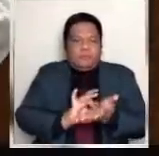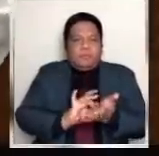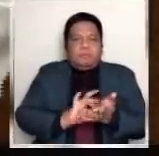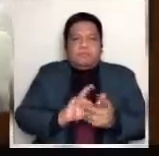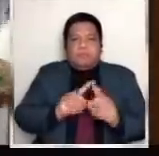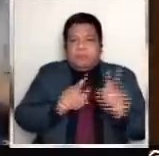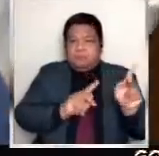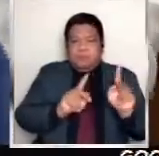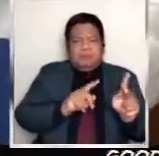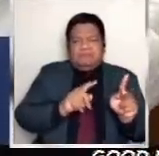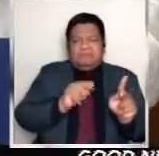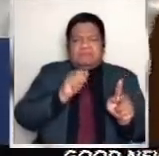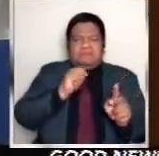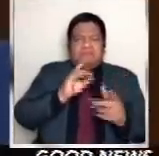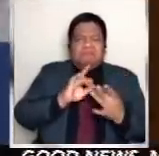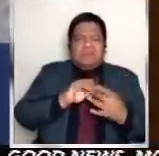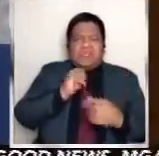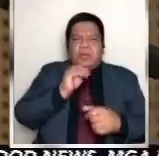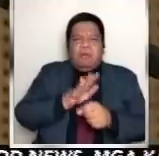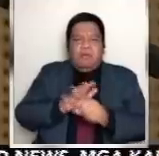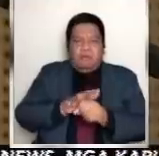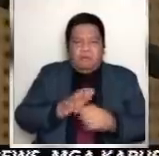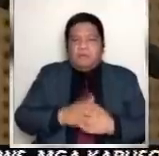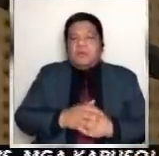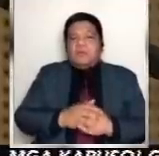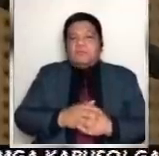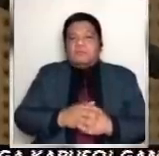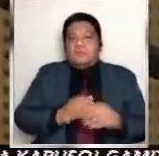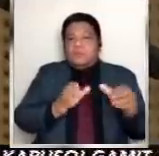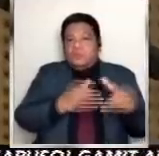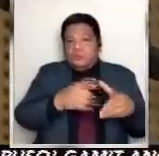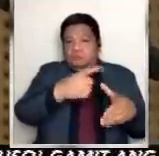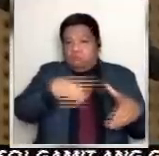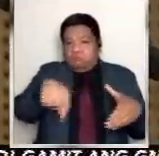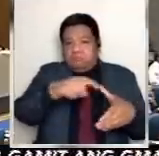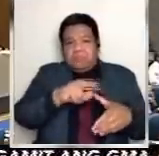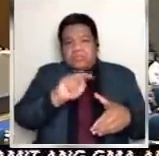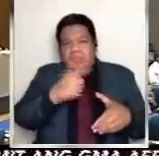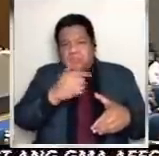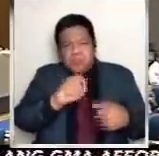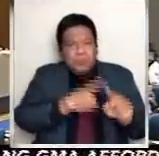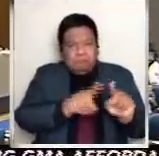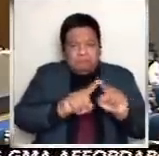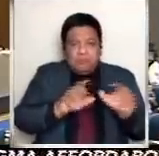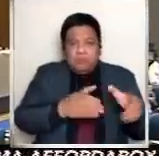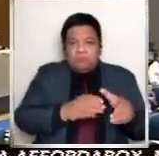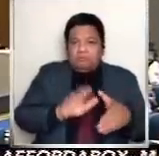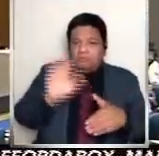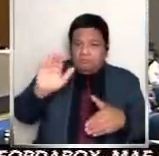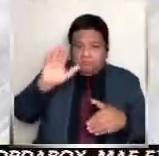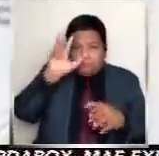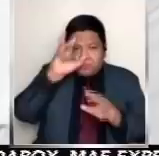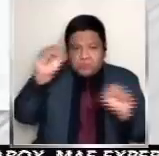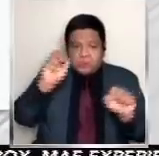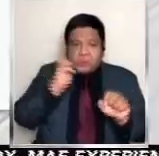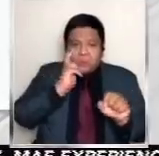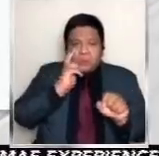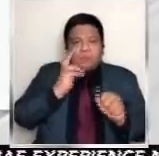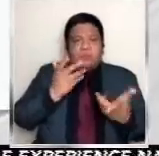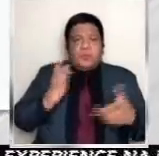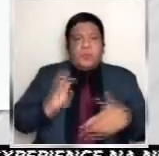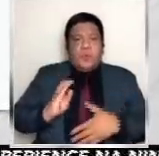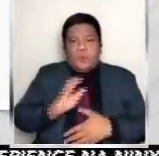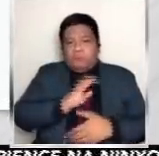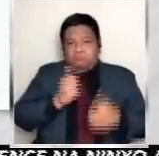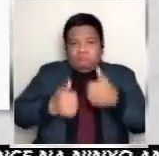Umapela na ang ilang grupo ng mga negosyante at civil society groups kay Pangulong Duterte at sa mga pinuno ng Kongreso na bigyang pansin